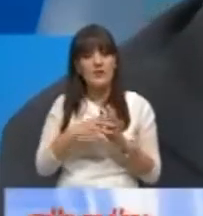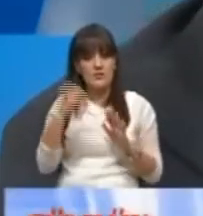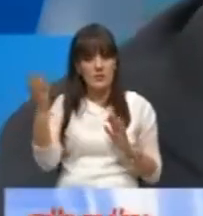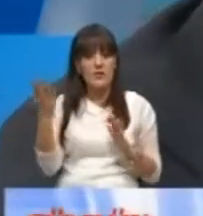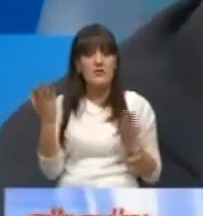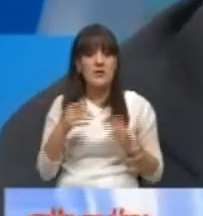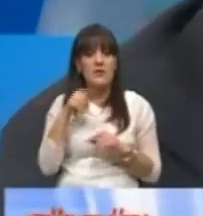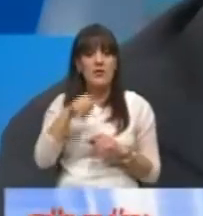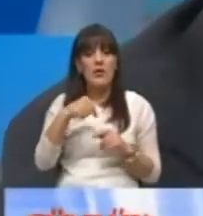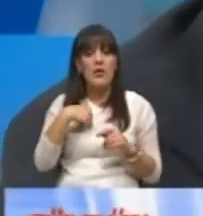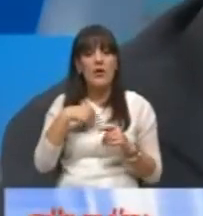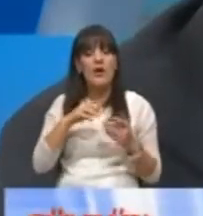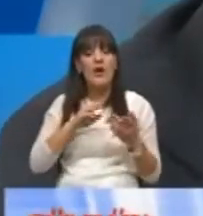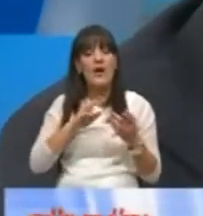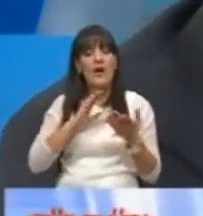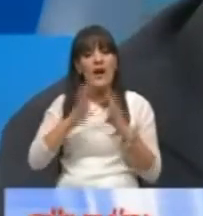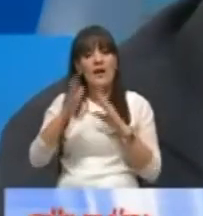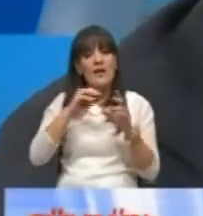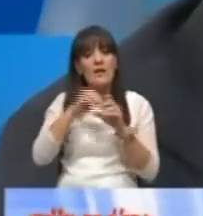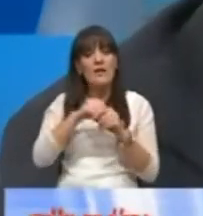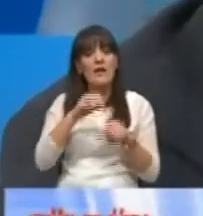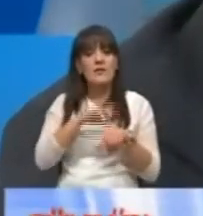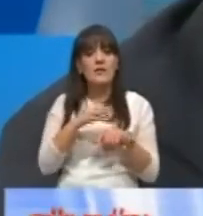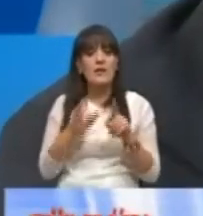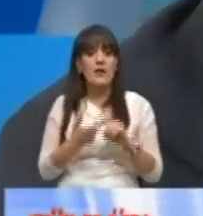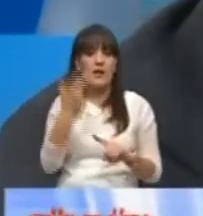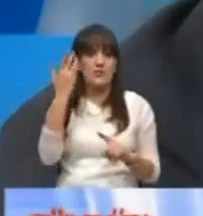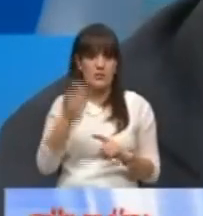çıkartırsanız zaten o fonksiyonunu hastanın da artık